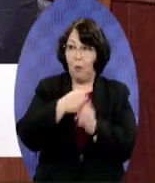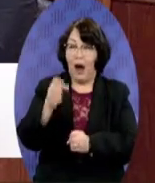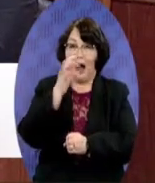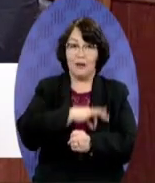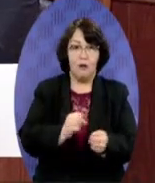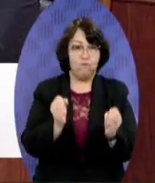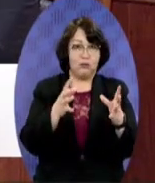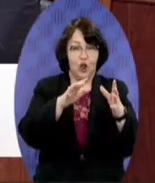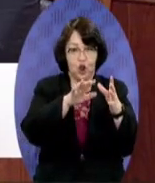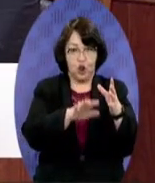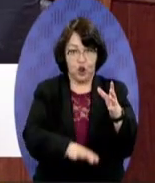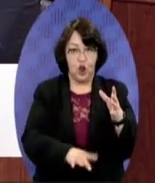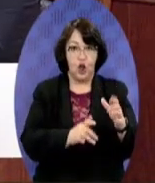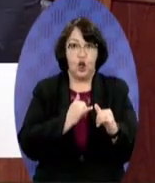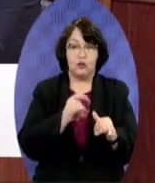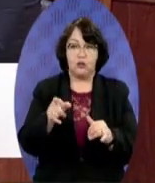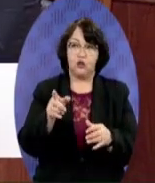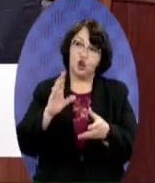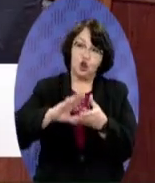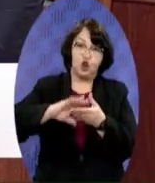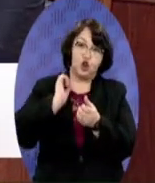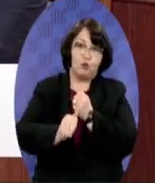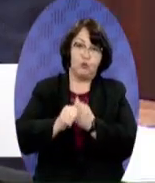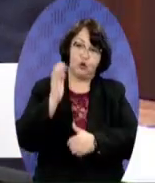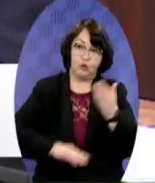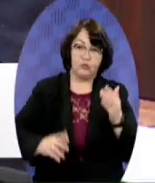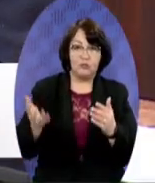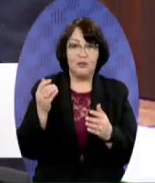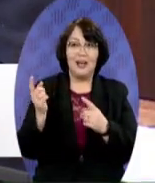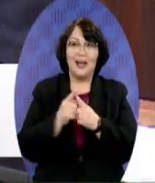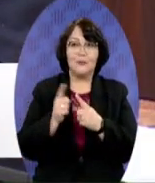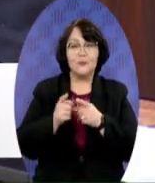зүйтэй гэж гишүүд үзэж байна. Усны тухай хуульд нэмэлт өөрчлөлт оруулах